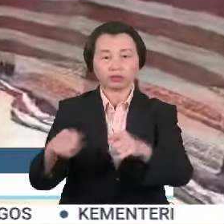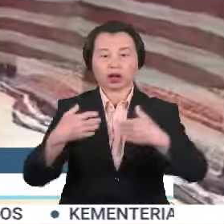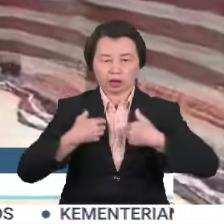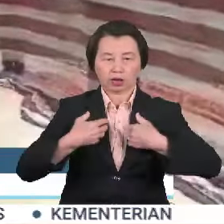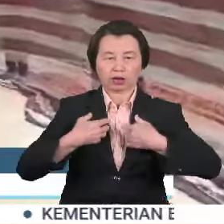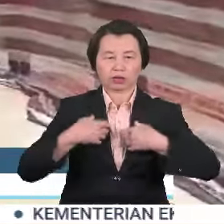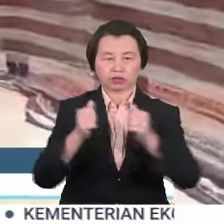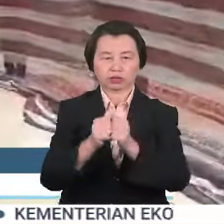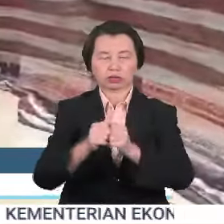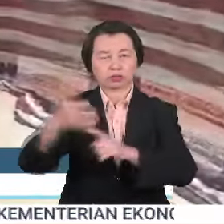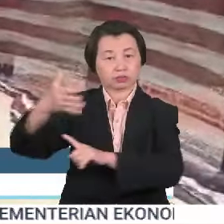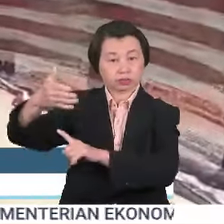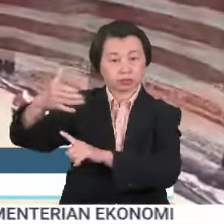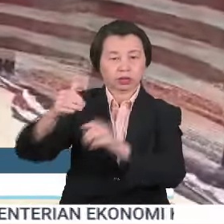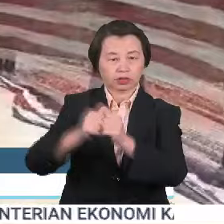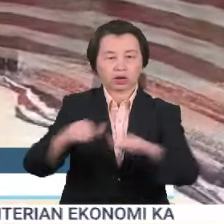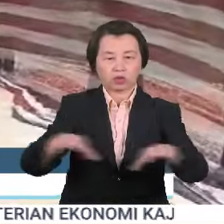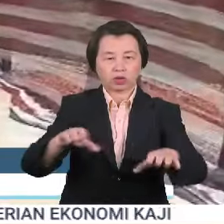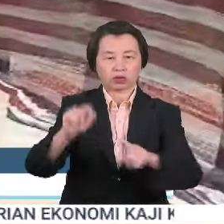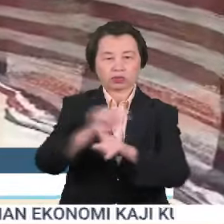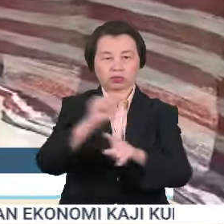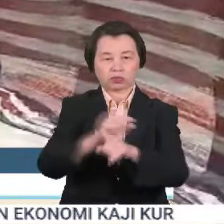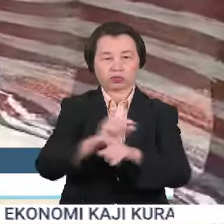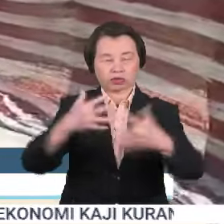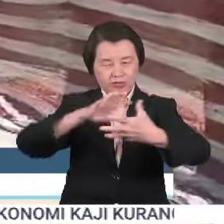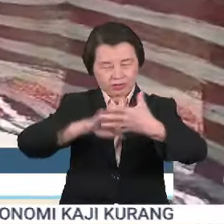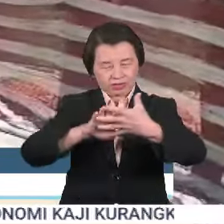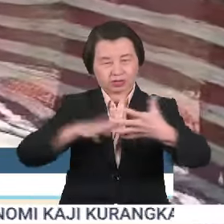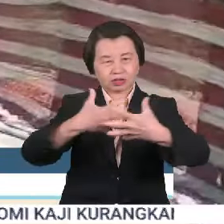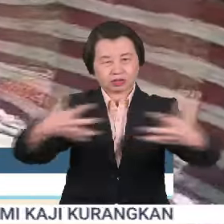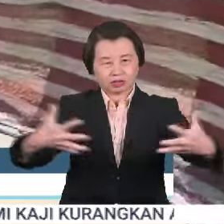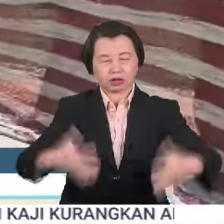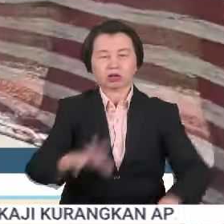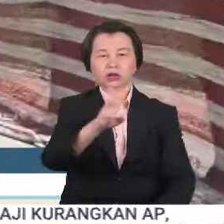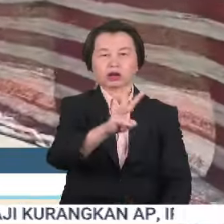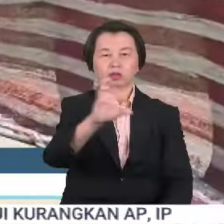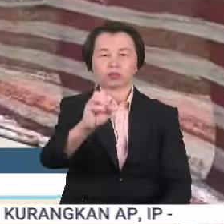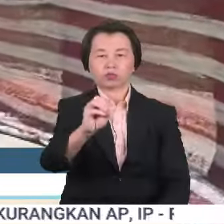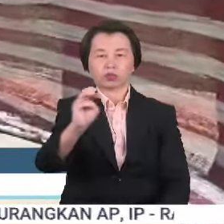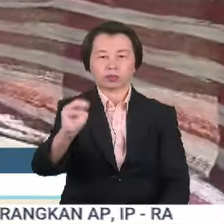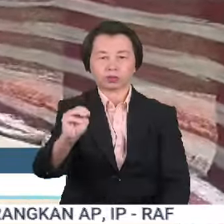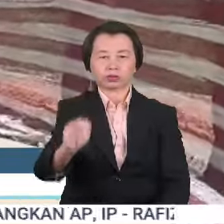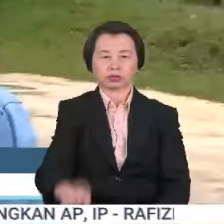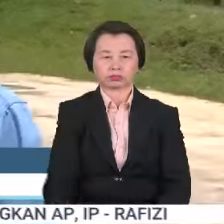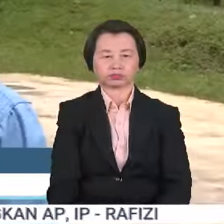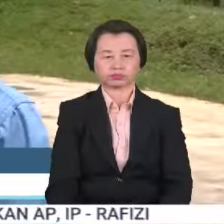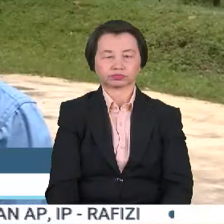dengan jalur Gemilang yang dibuat menggunakan jaring sepanjang 60 m